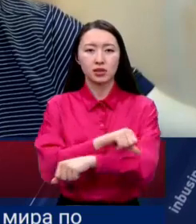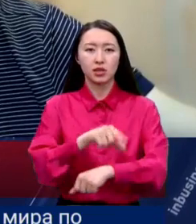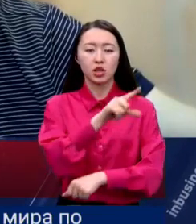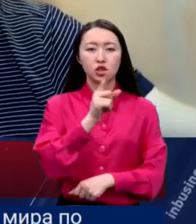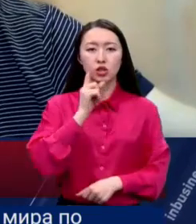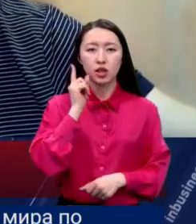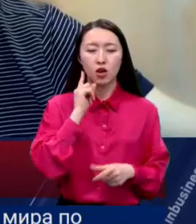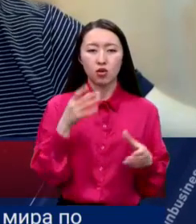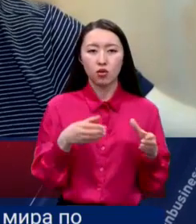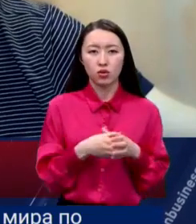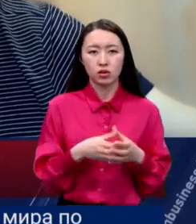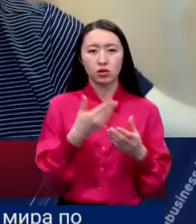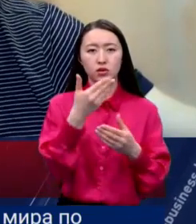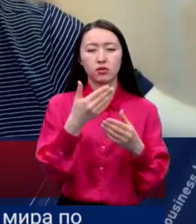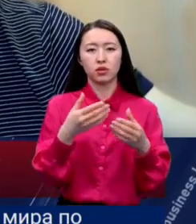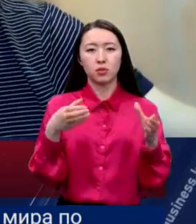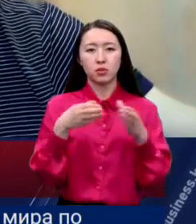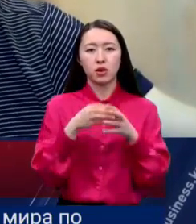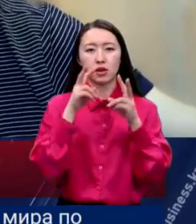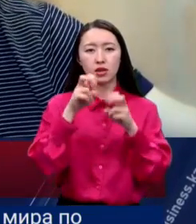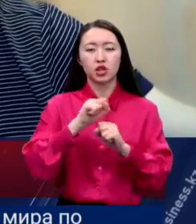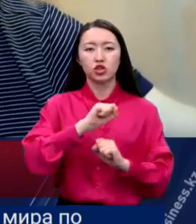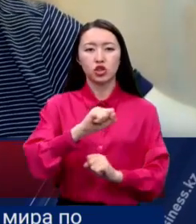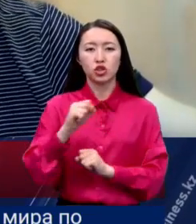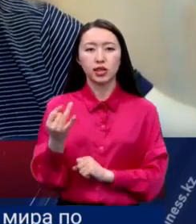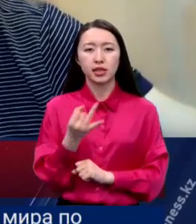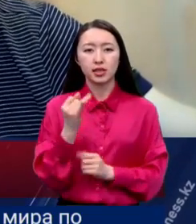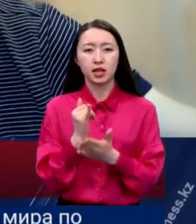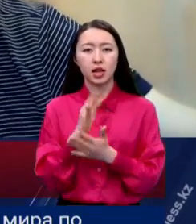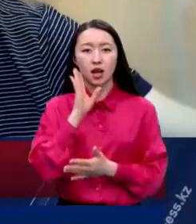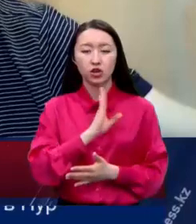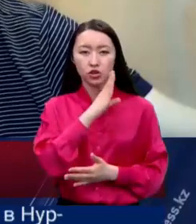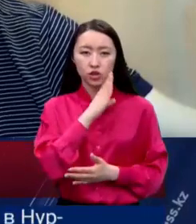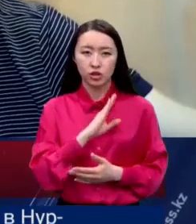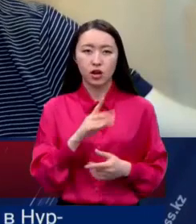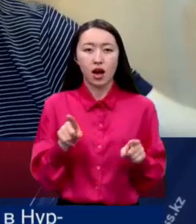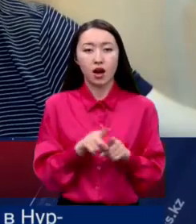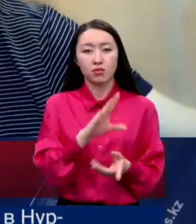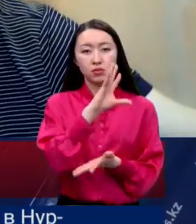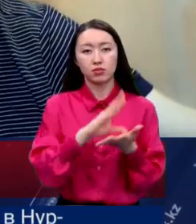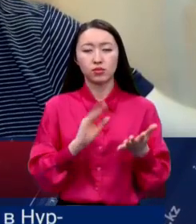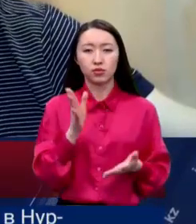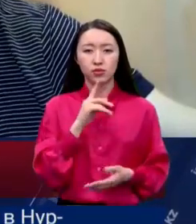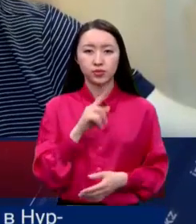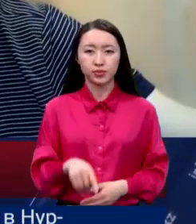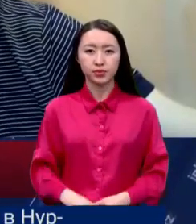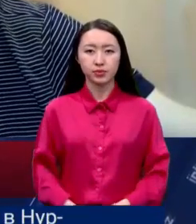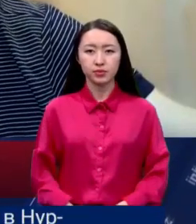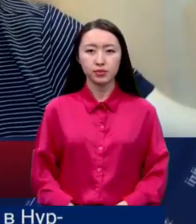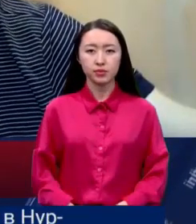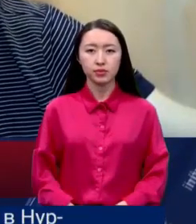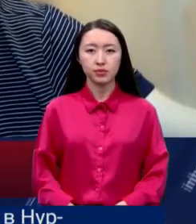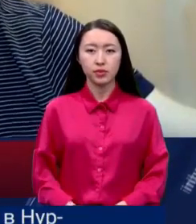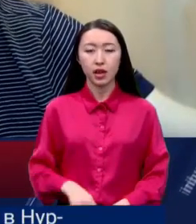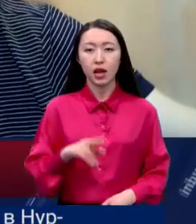зеленых, может быть, создать какую-то партию, которая будет защищать интересы женщин, вот, возможно ли это сегодня? Ну, Мадин, я вам хочу сказать,